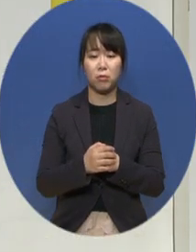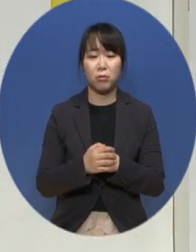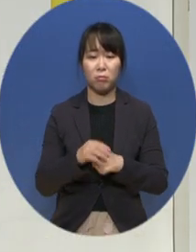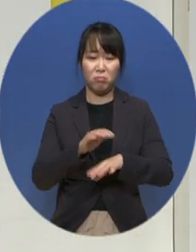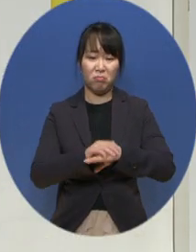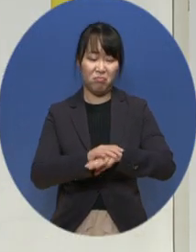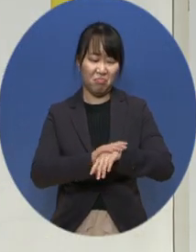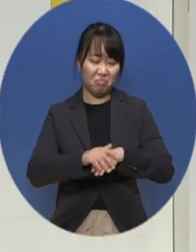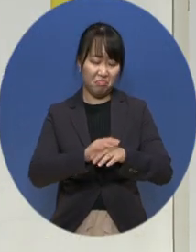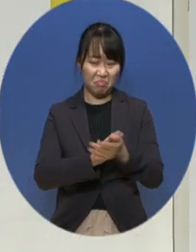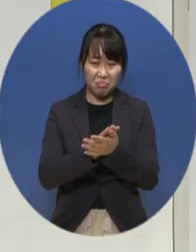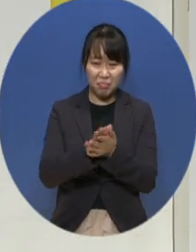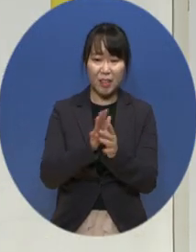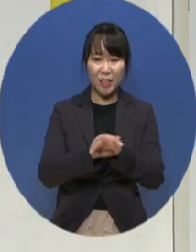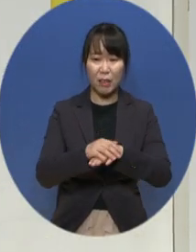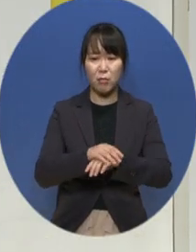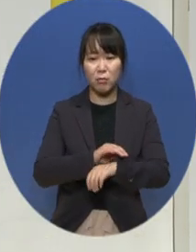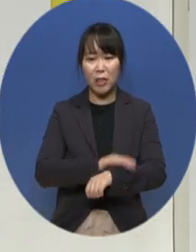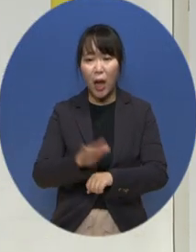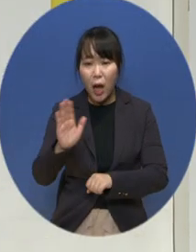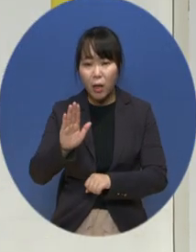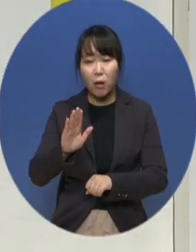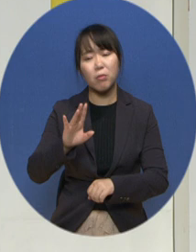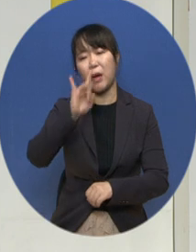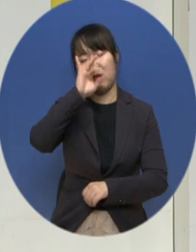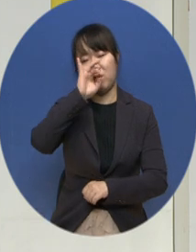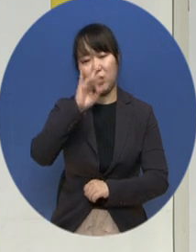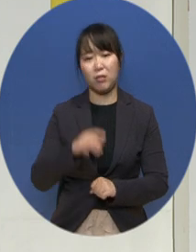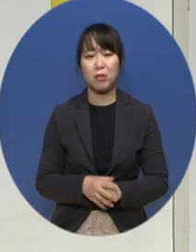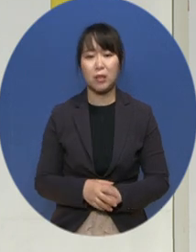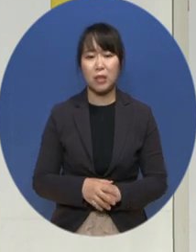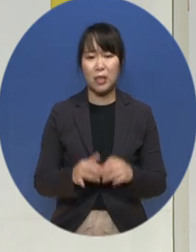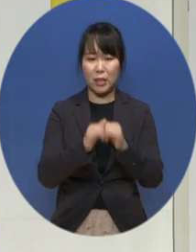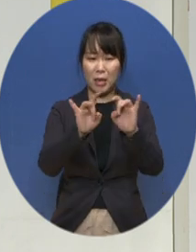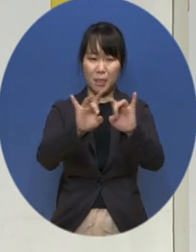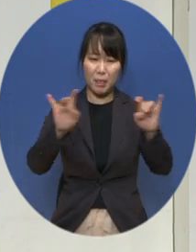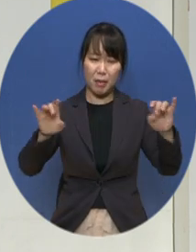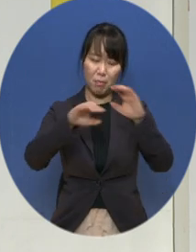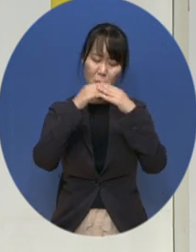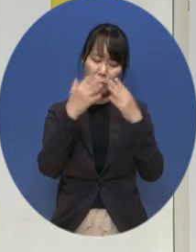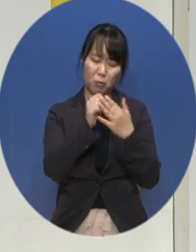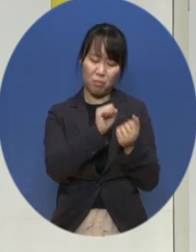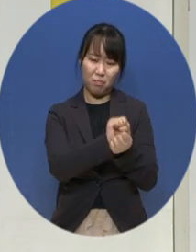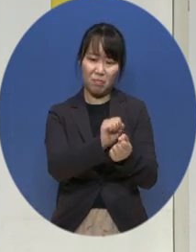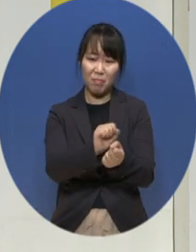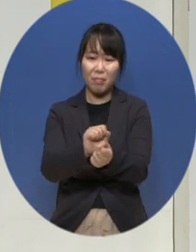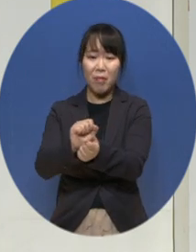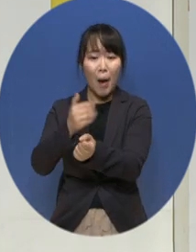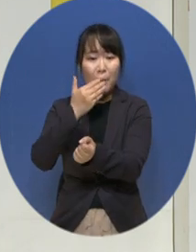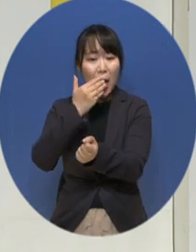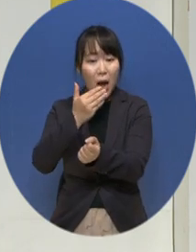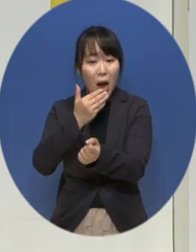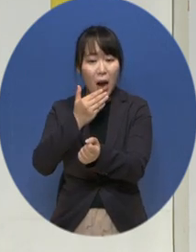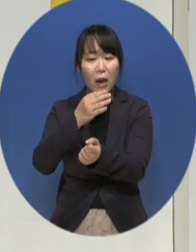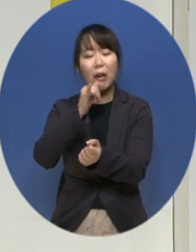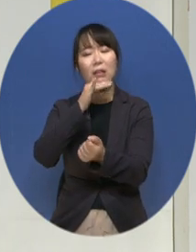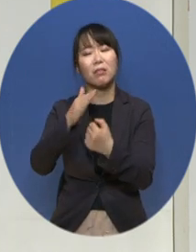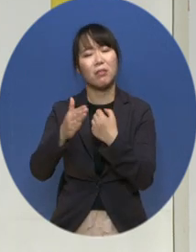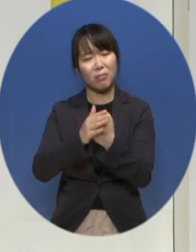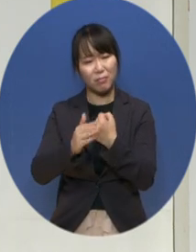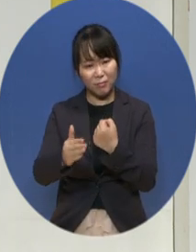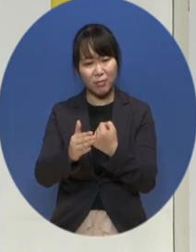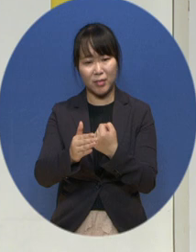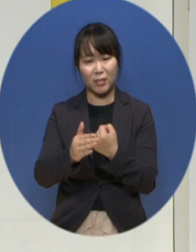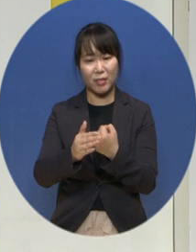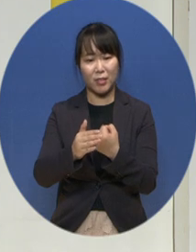손도 잘 안씻고 뭐 이러면 안되잖아요 4 사람마다 다 이게 1008 수 있는 다 가능성이 있는 것이기